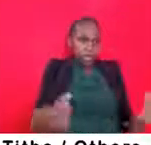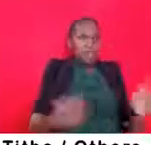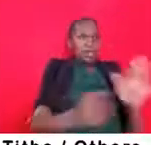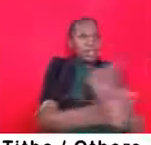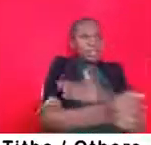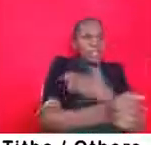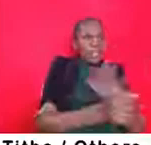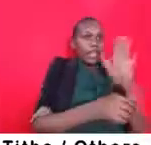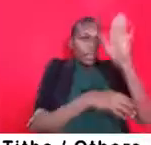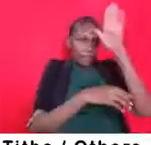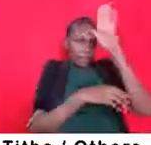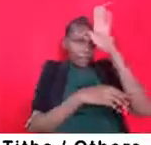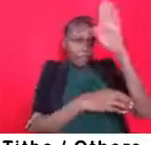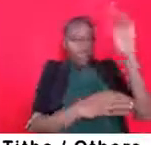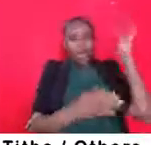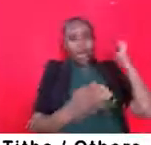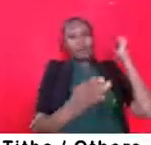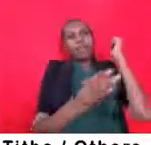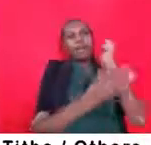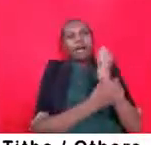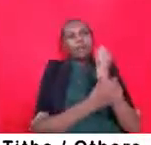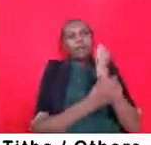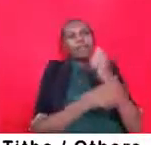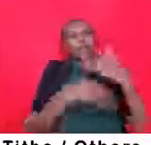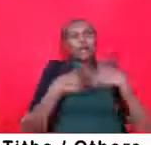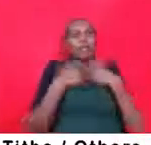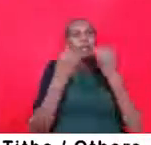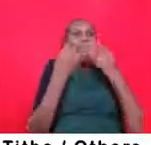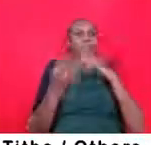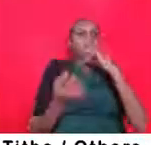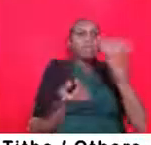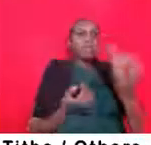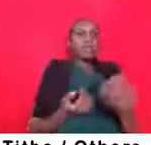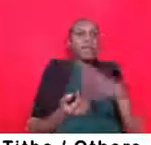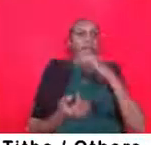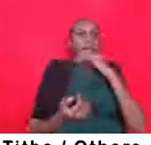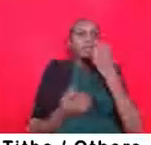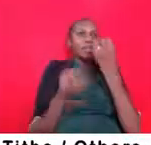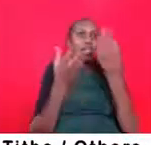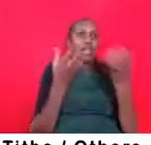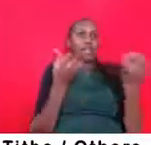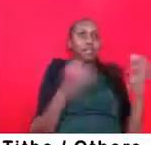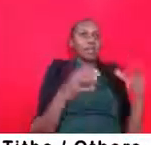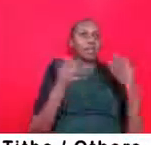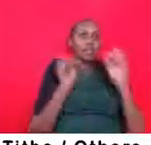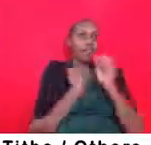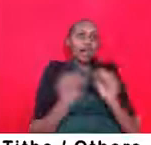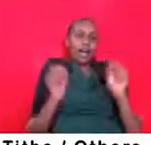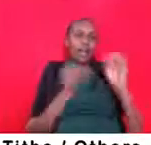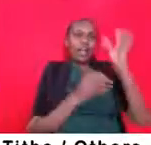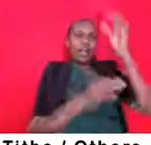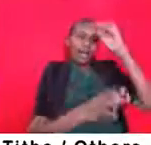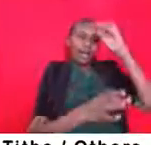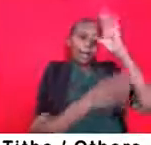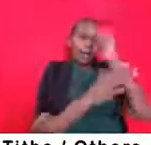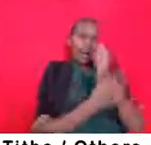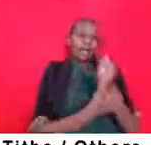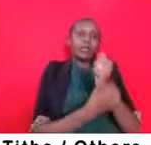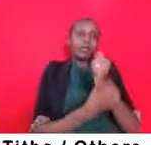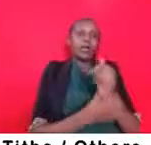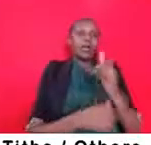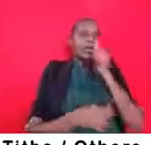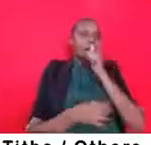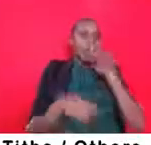wimbo ambao unasema, Father Abraham had many sons, oh Father